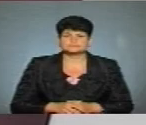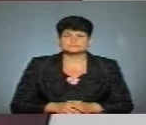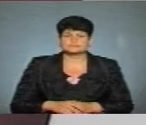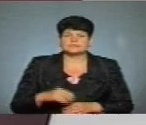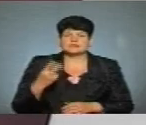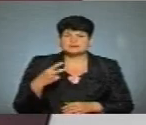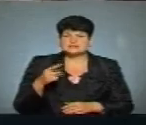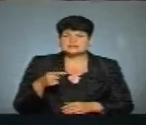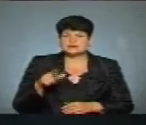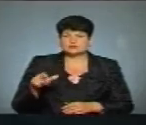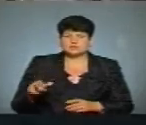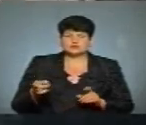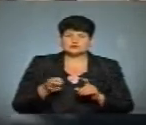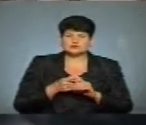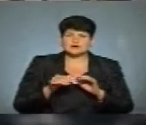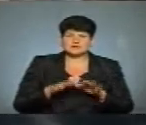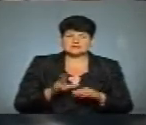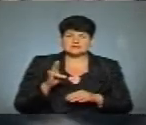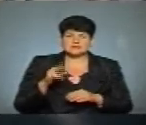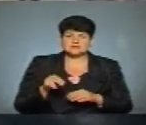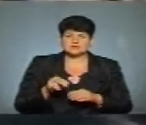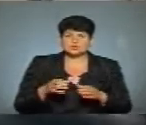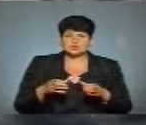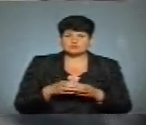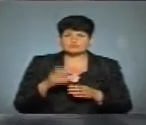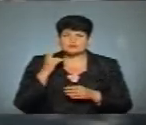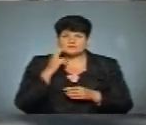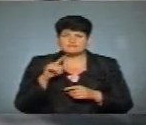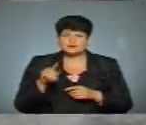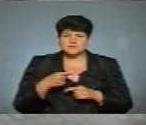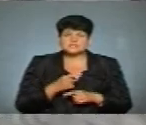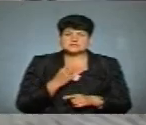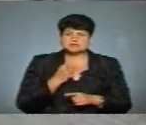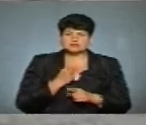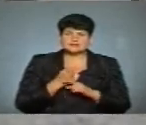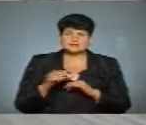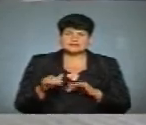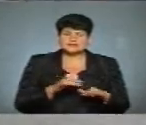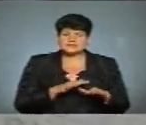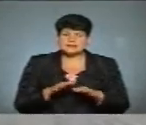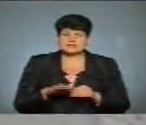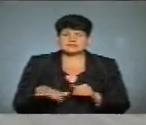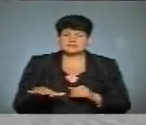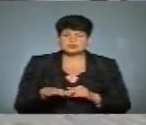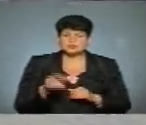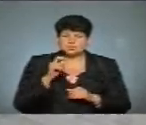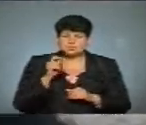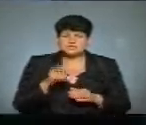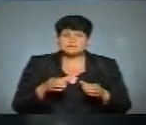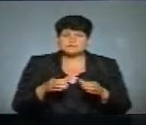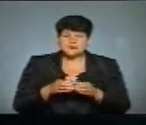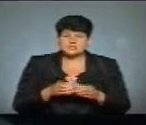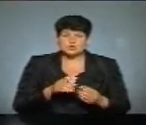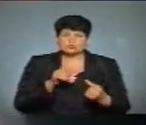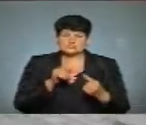20 тернополян долучилися до акції Нацкорпусу в Києві. Протестувальники вимагають заборонити діяльність на території України партії